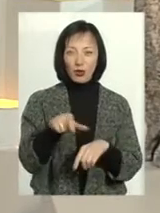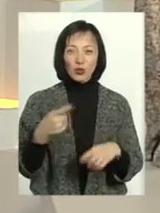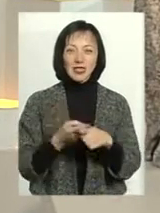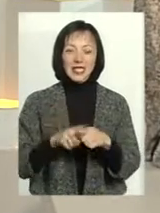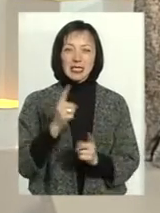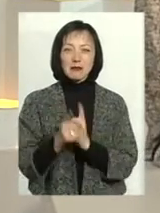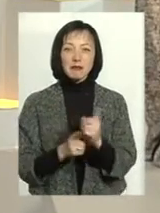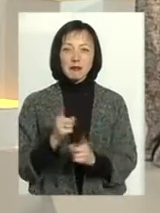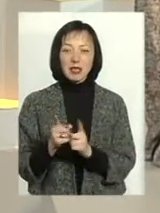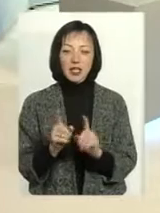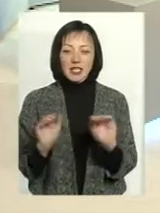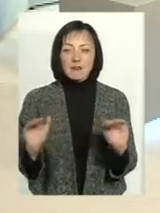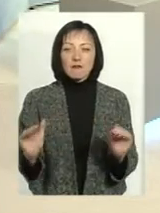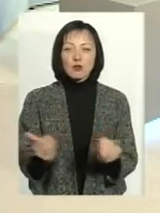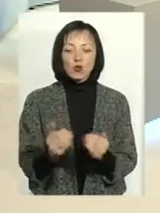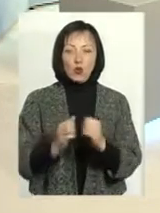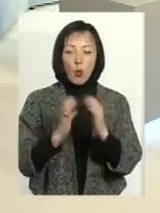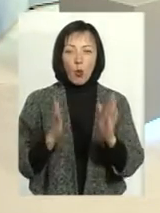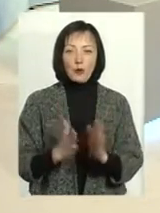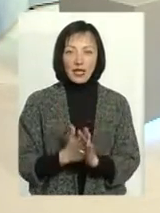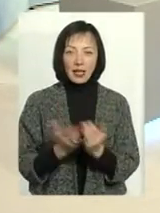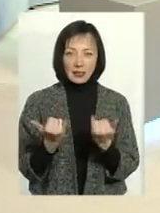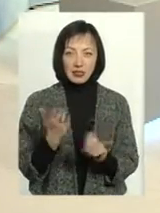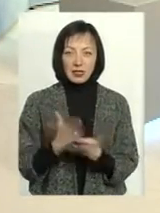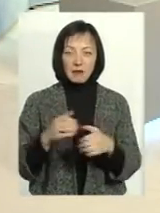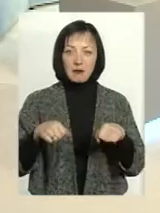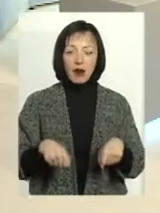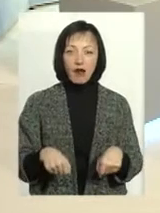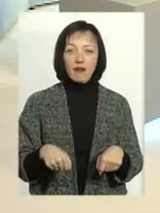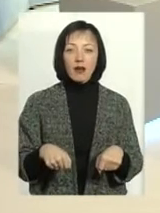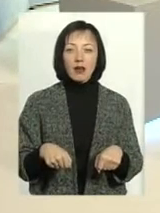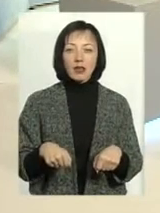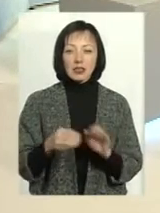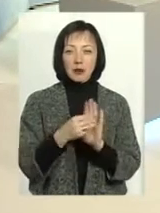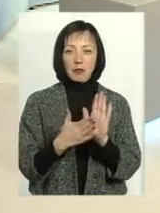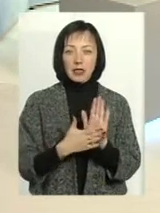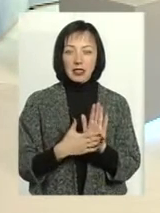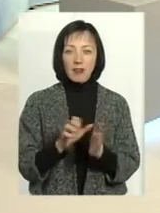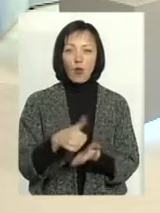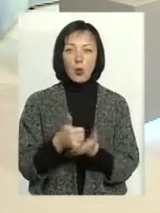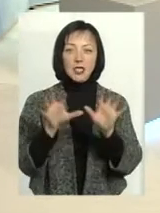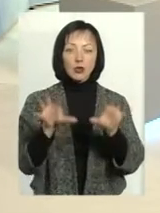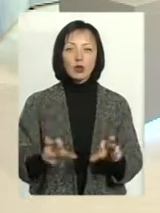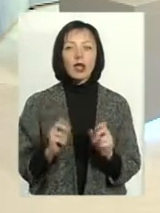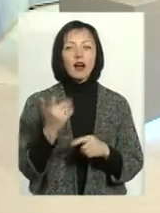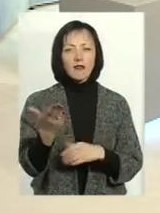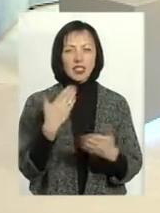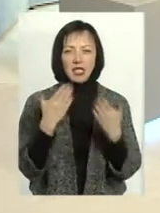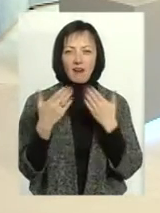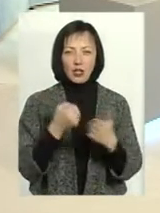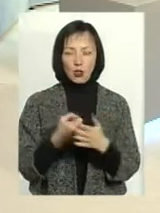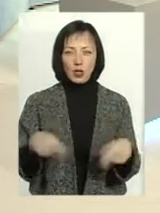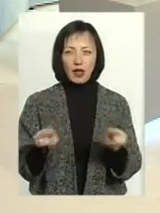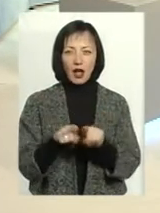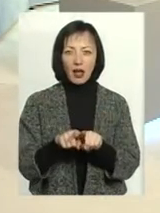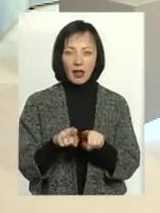зміни звужують зміст та обсяги існуючих прав, які записані в Конституції. Як ви ставитесь до